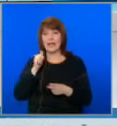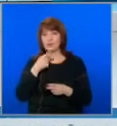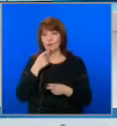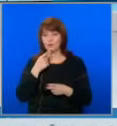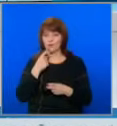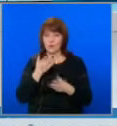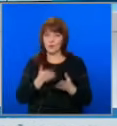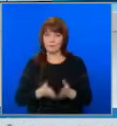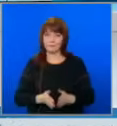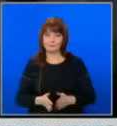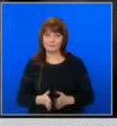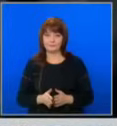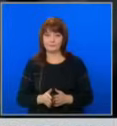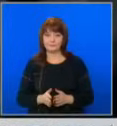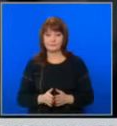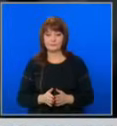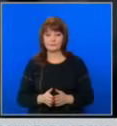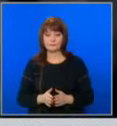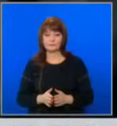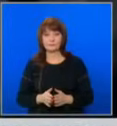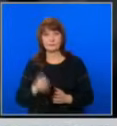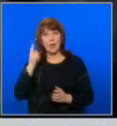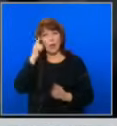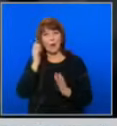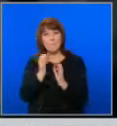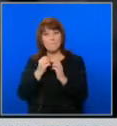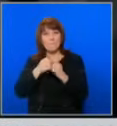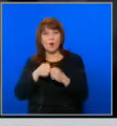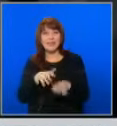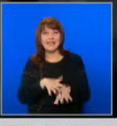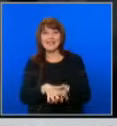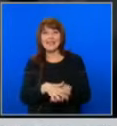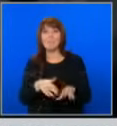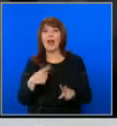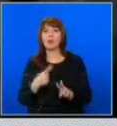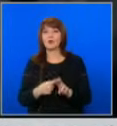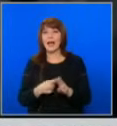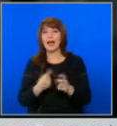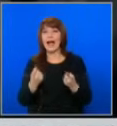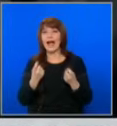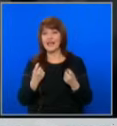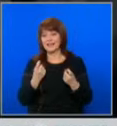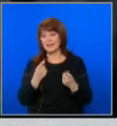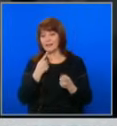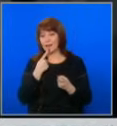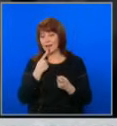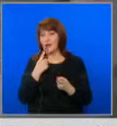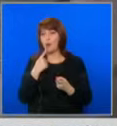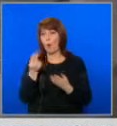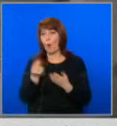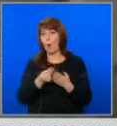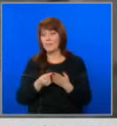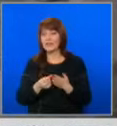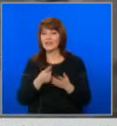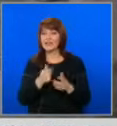миланова разговаря с него мозъкът на схемата нотариуса така гръцките бизнесмени описват велимир атанасов